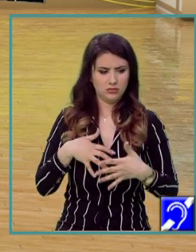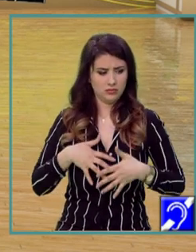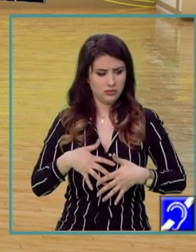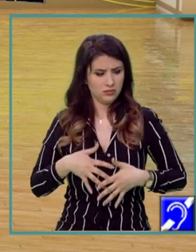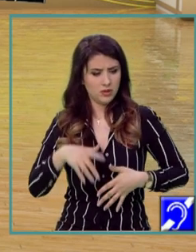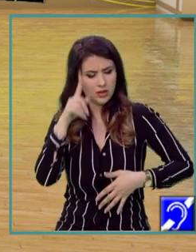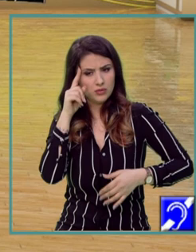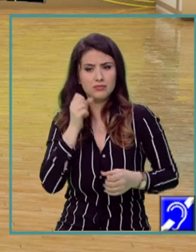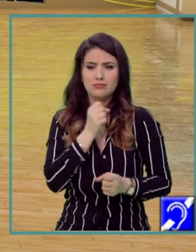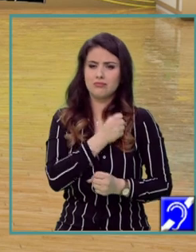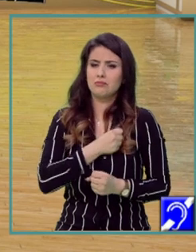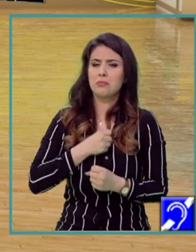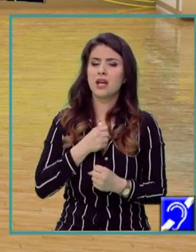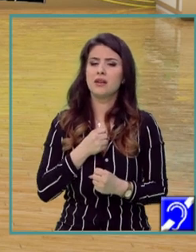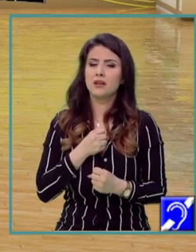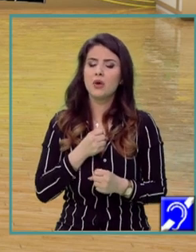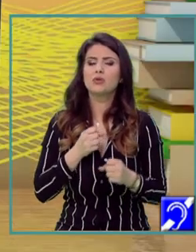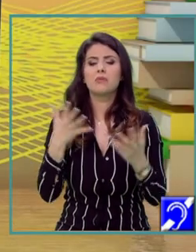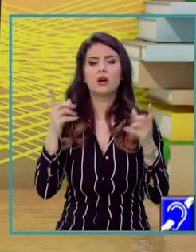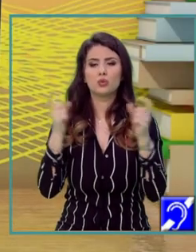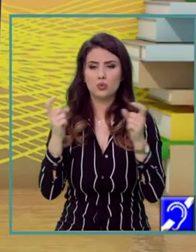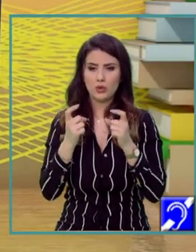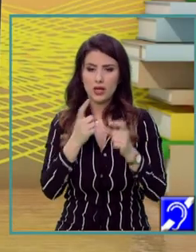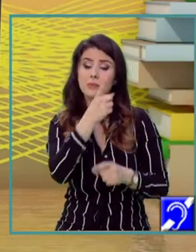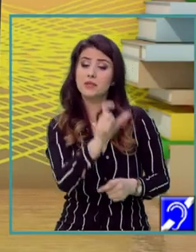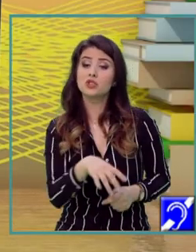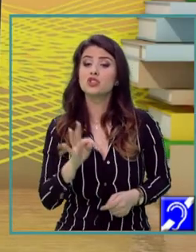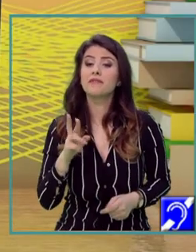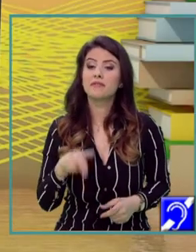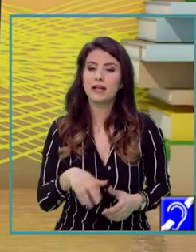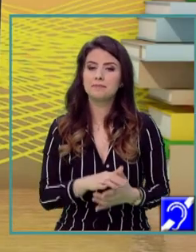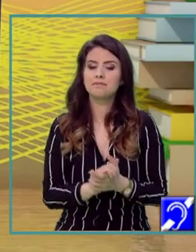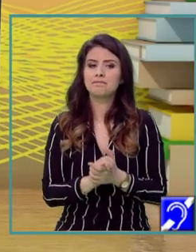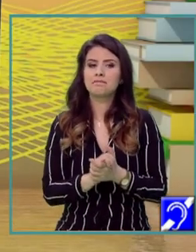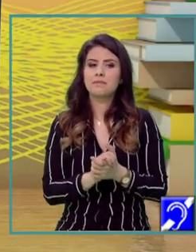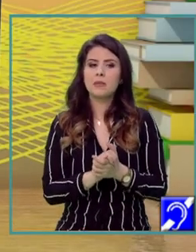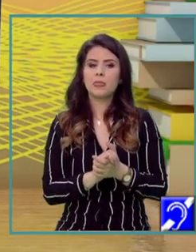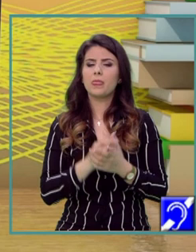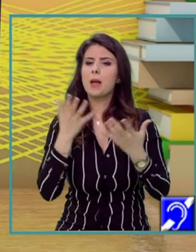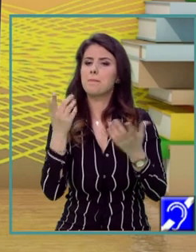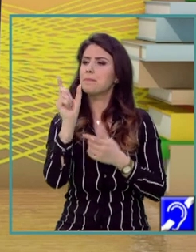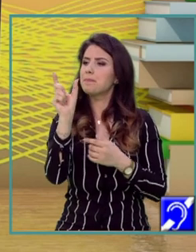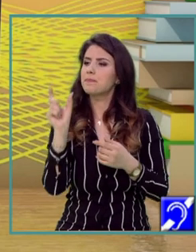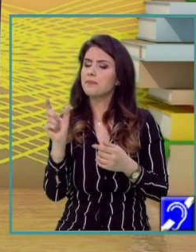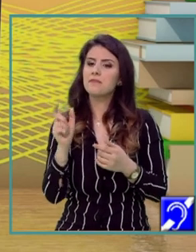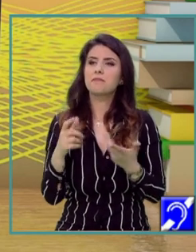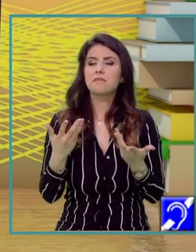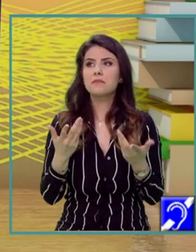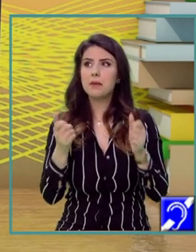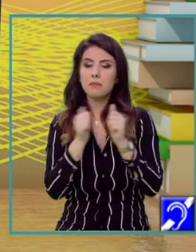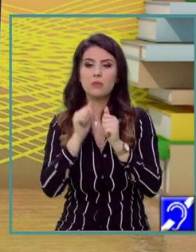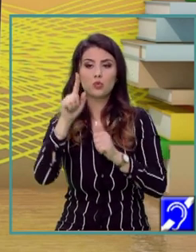mari dureri ale personajului nostru capitolul ne acoperit pământul lui Dumnezeu reprezintă un fel sau altul